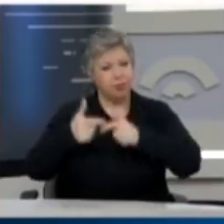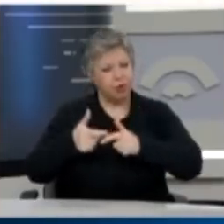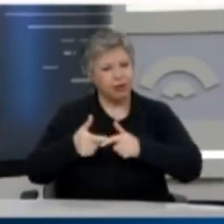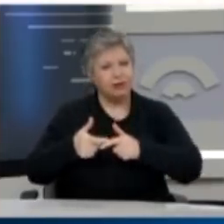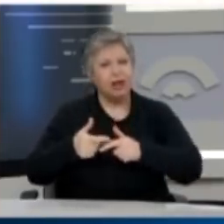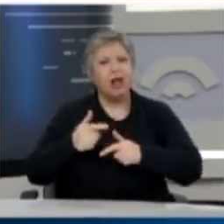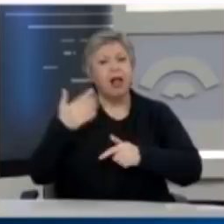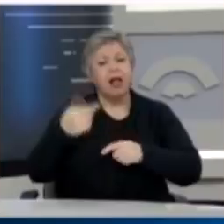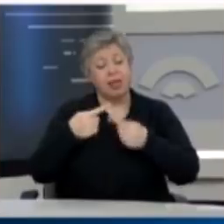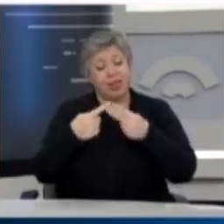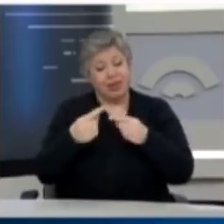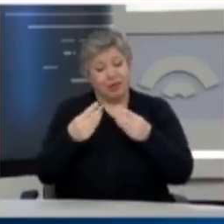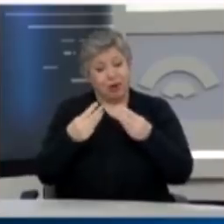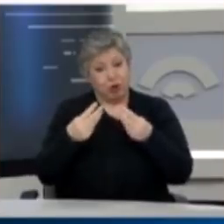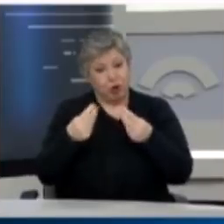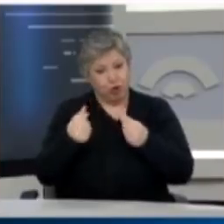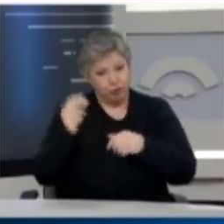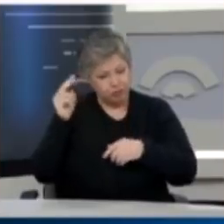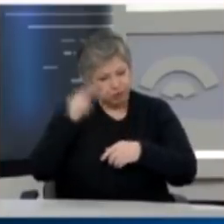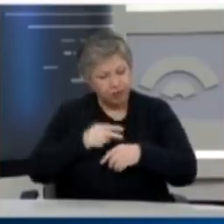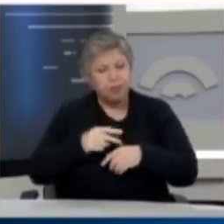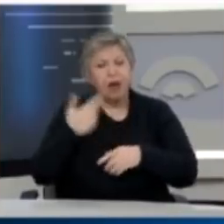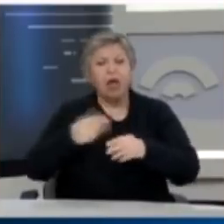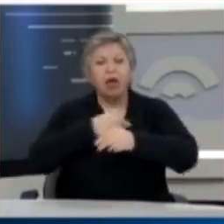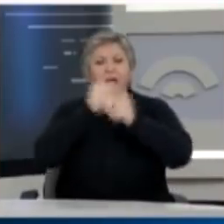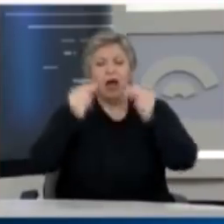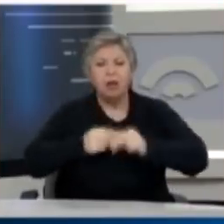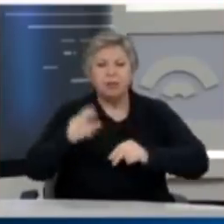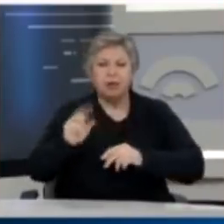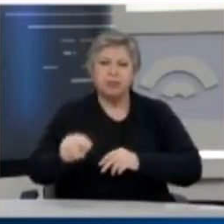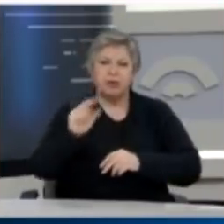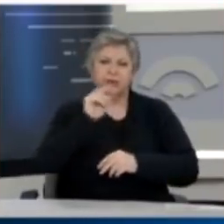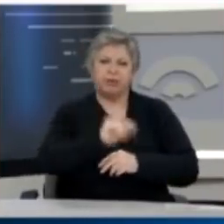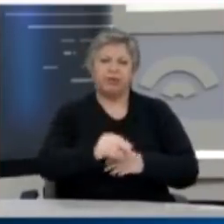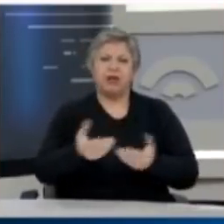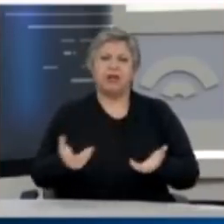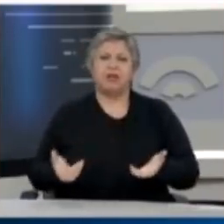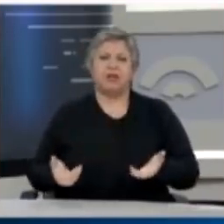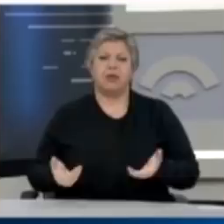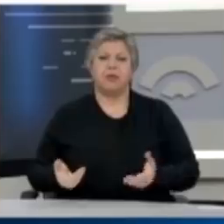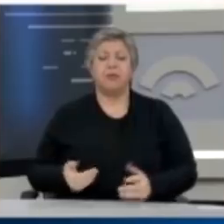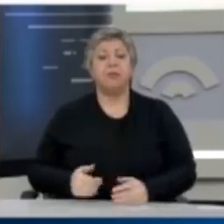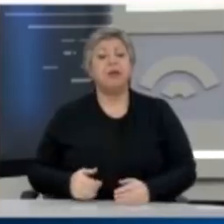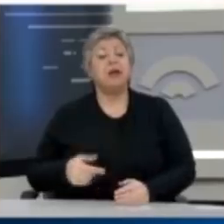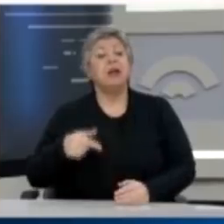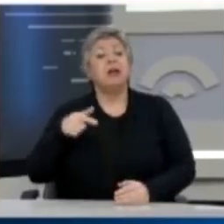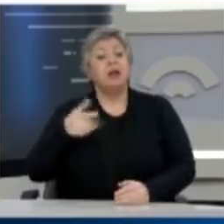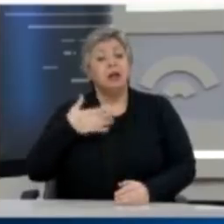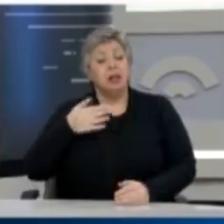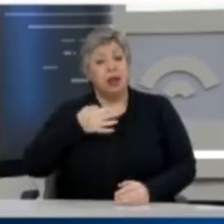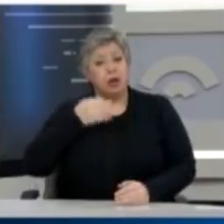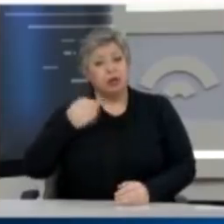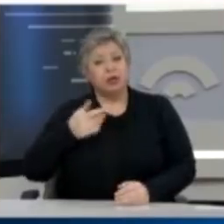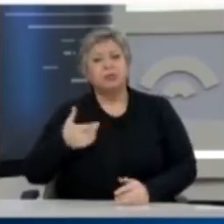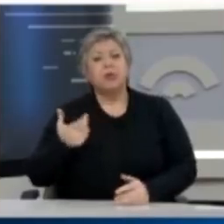για σταθερούς και αδιάκοπους τετραετής κοινοβουλευτικούς κυβερνητικούς κύκλους. Είδατε, κύριοι του ΣΥΡΙΖΑ και της